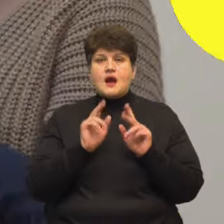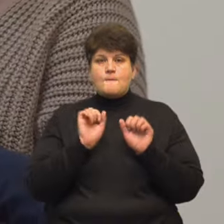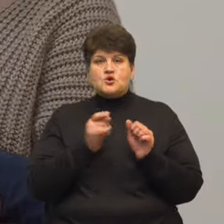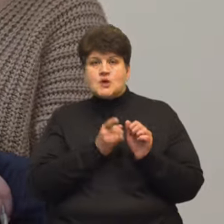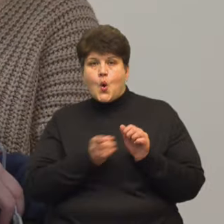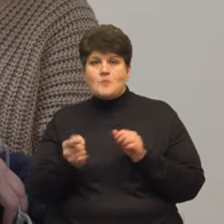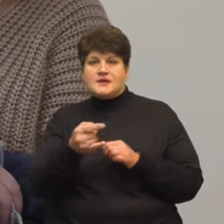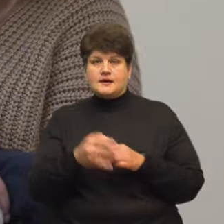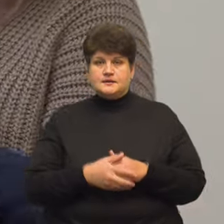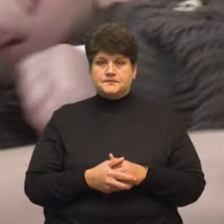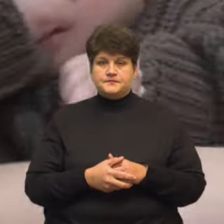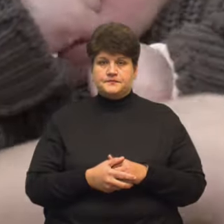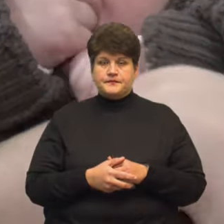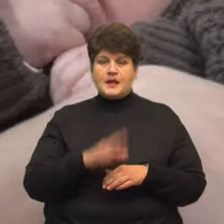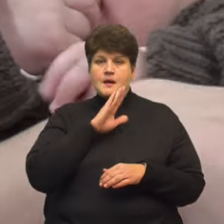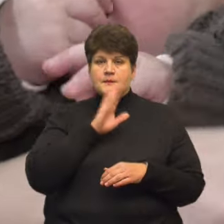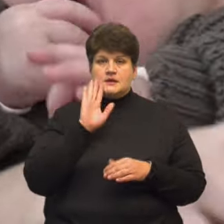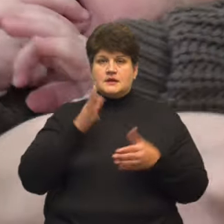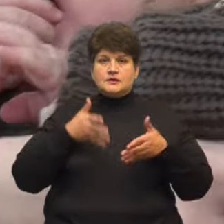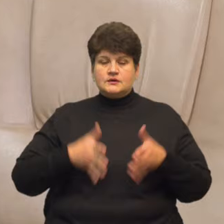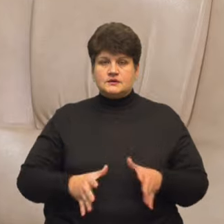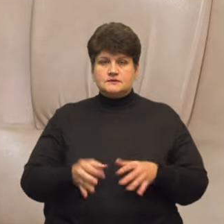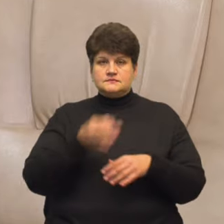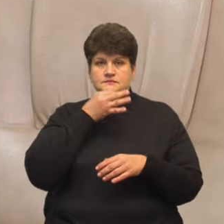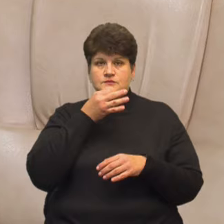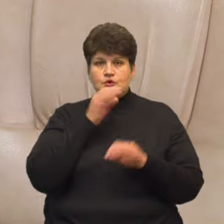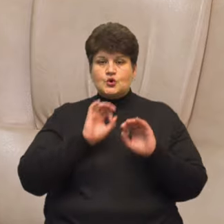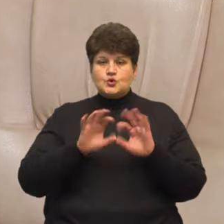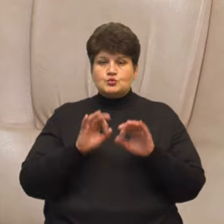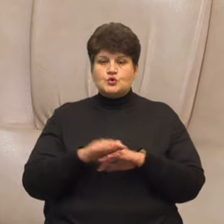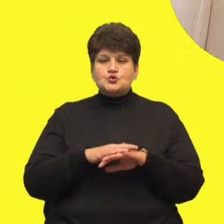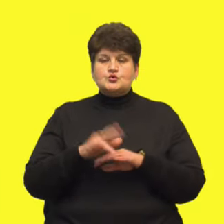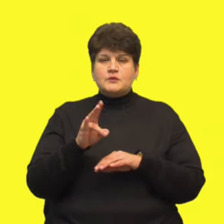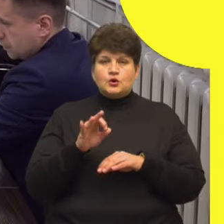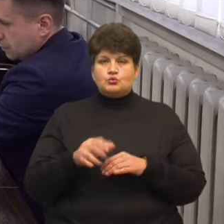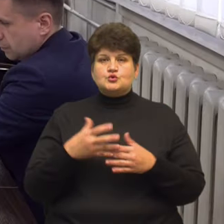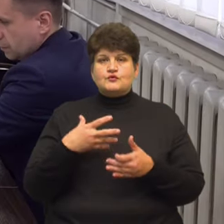об'їхати матері які народили передчасно розповіли суспільному свої